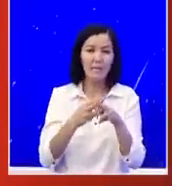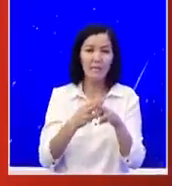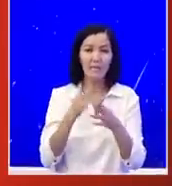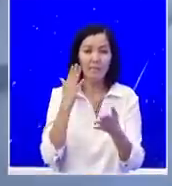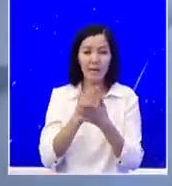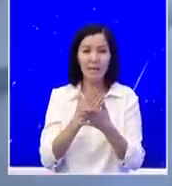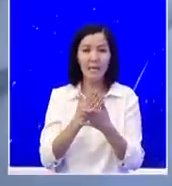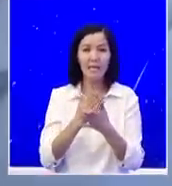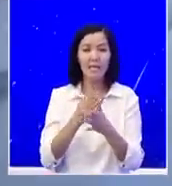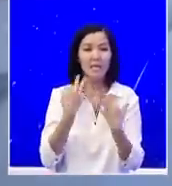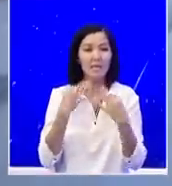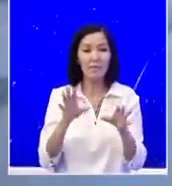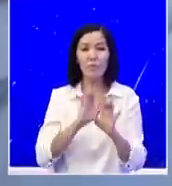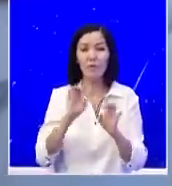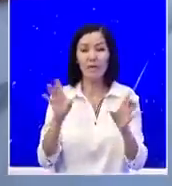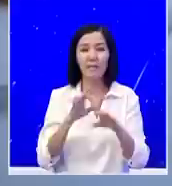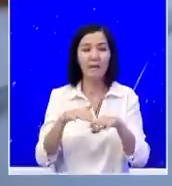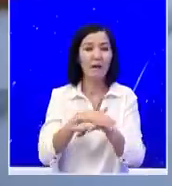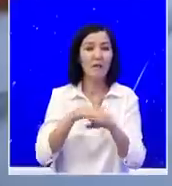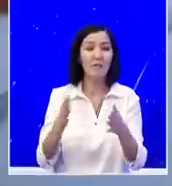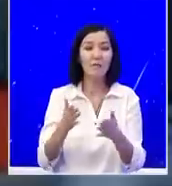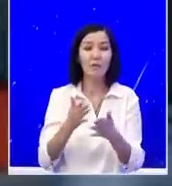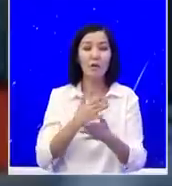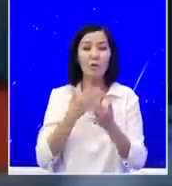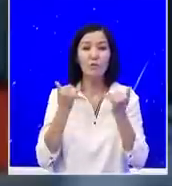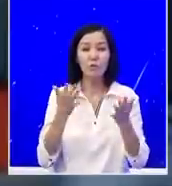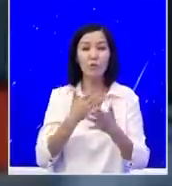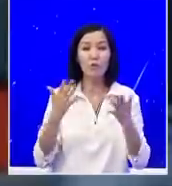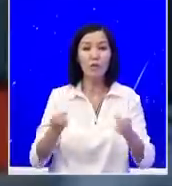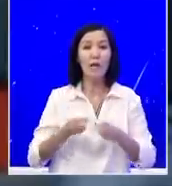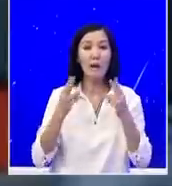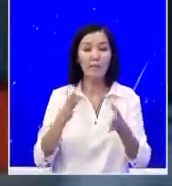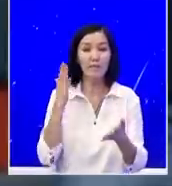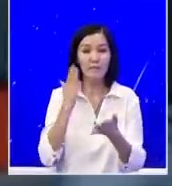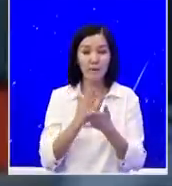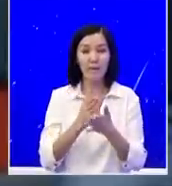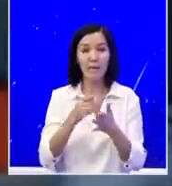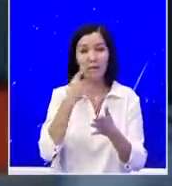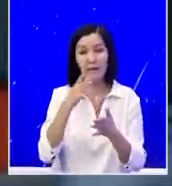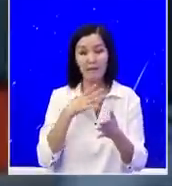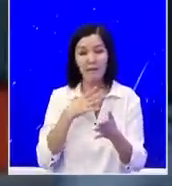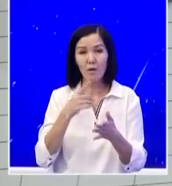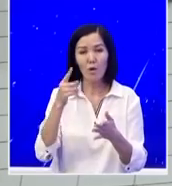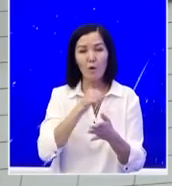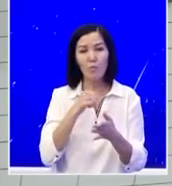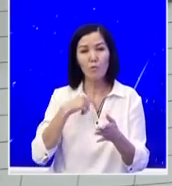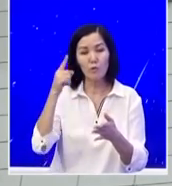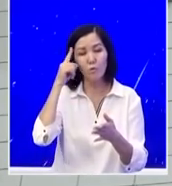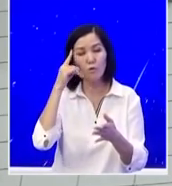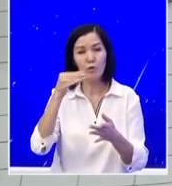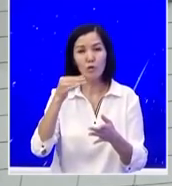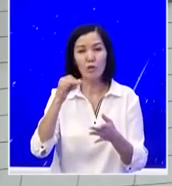жатқандарын ашық айтты. Бұл халқымыз үшін үлкен қауіп екенін саналарына жеткізуге тырысты. Бұл ойын өзі басқарған